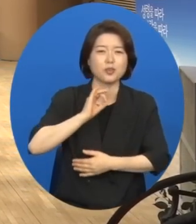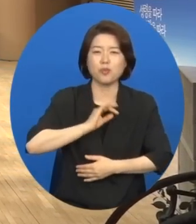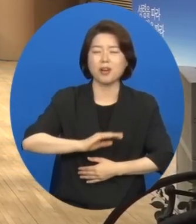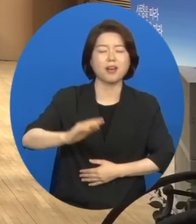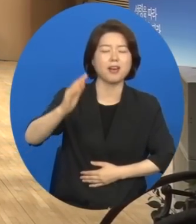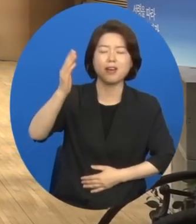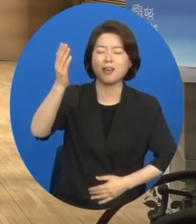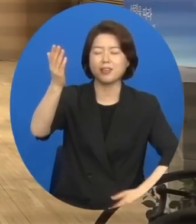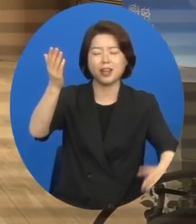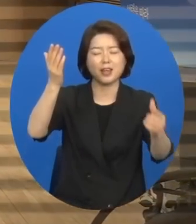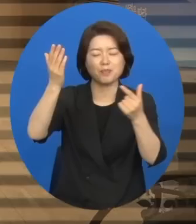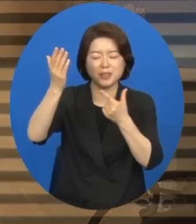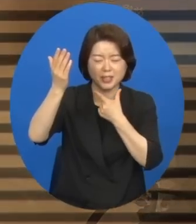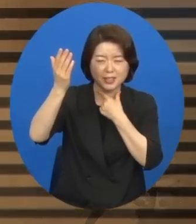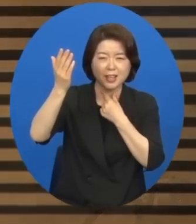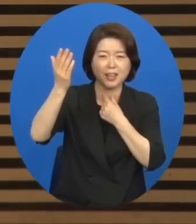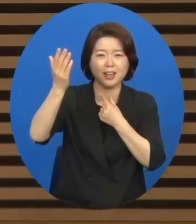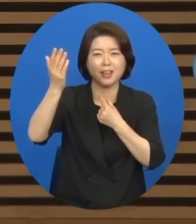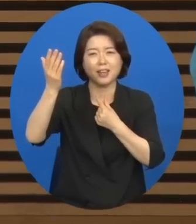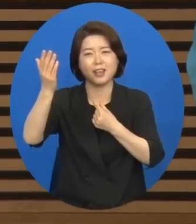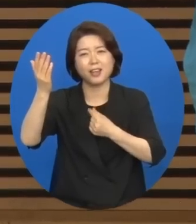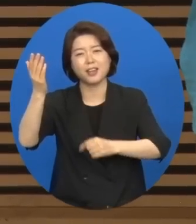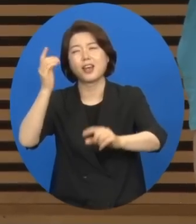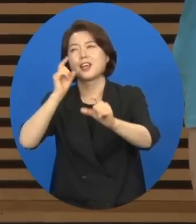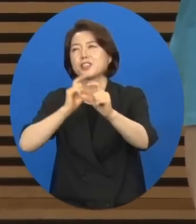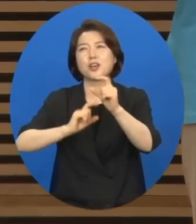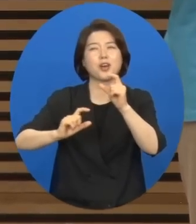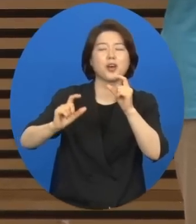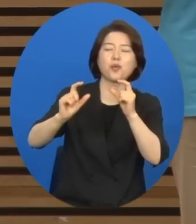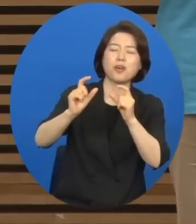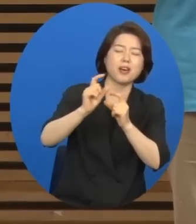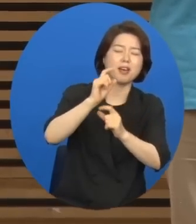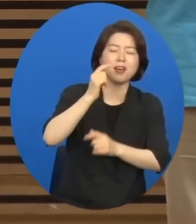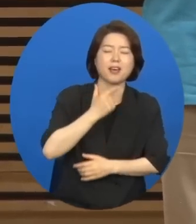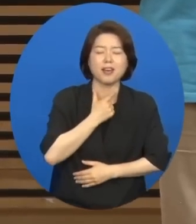주님만을 원합니다. 더